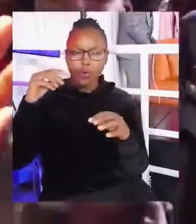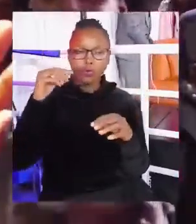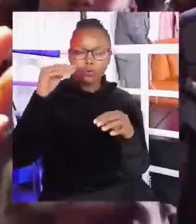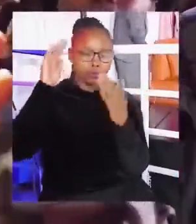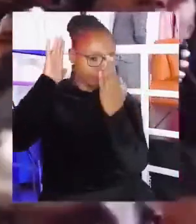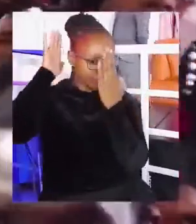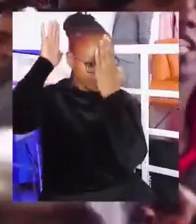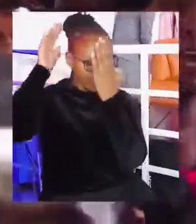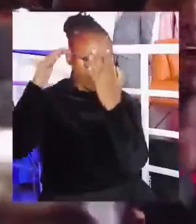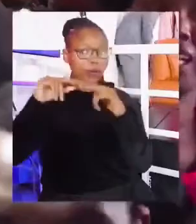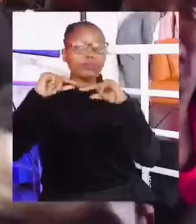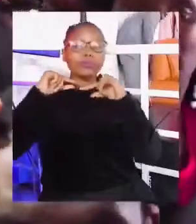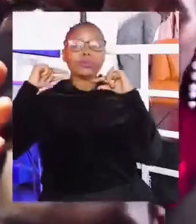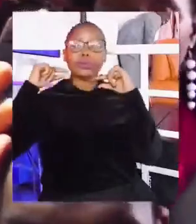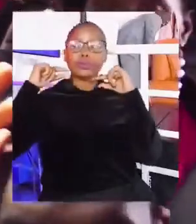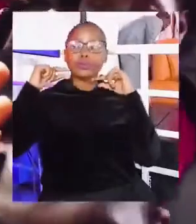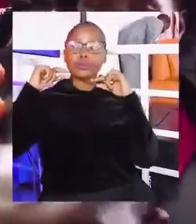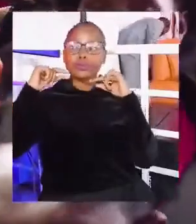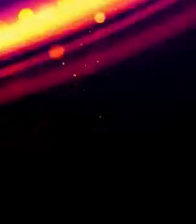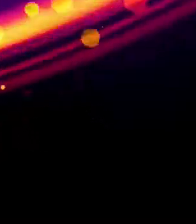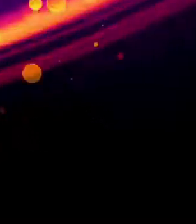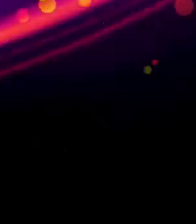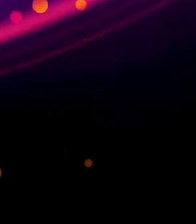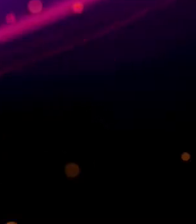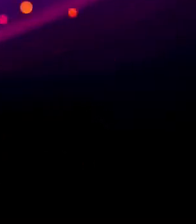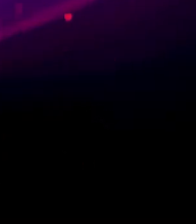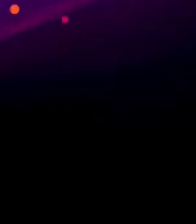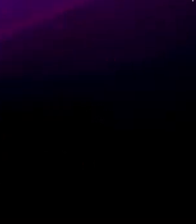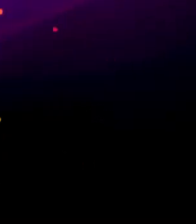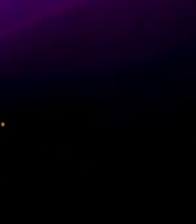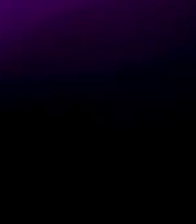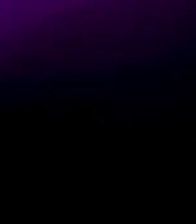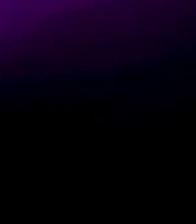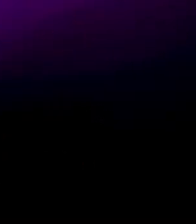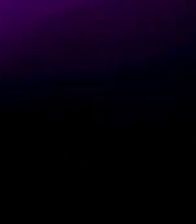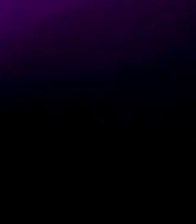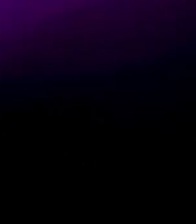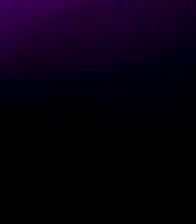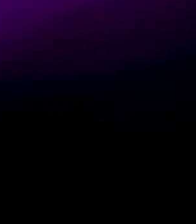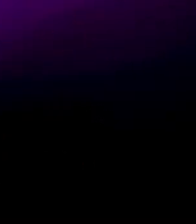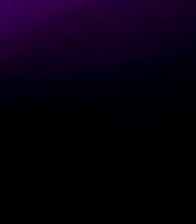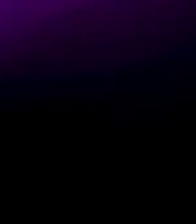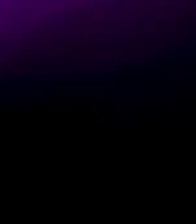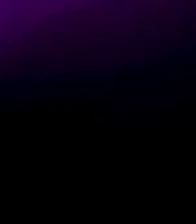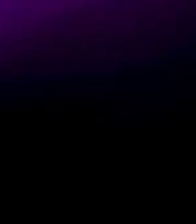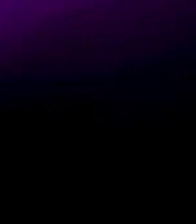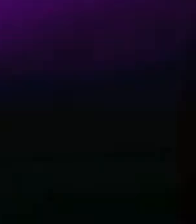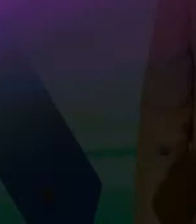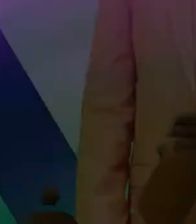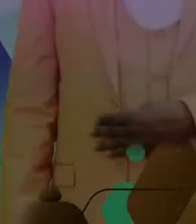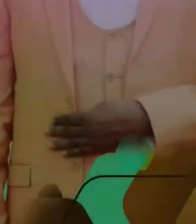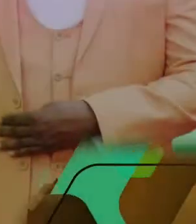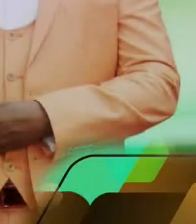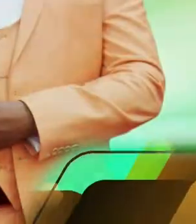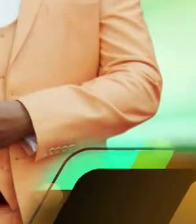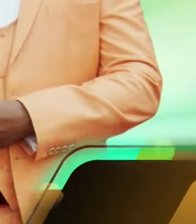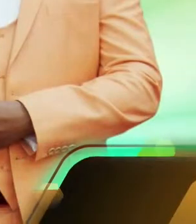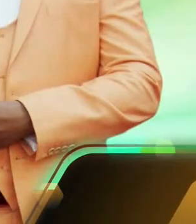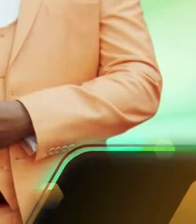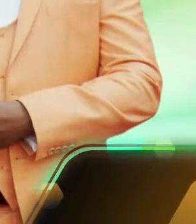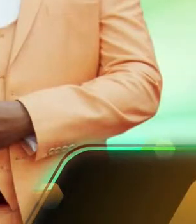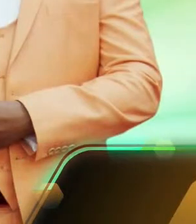Keda mwako wa 2022 ukai inyuothe muri anyite ogeni